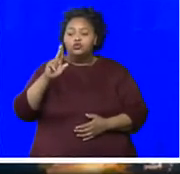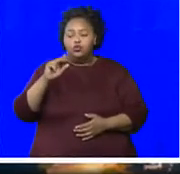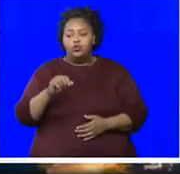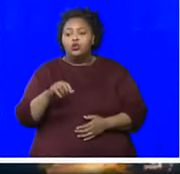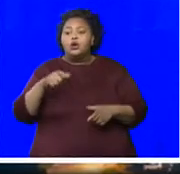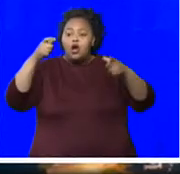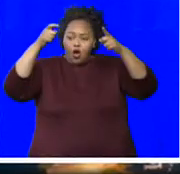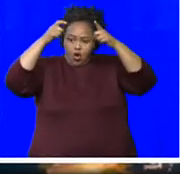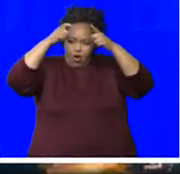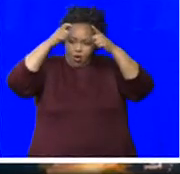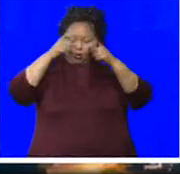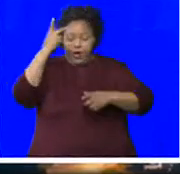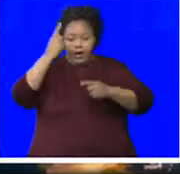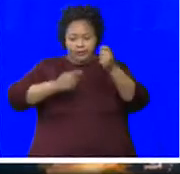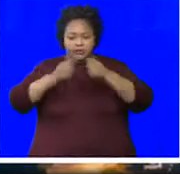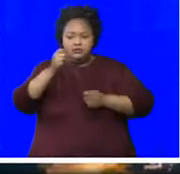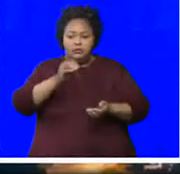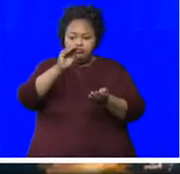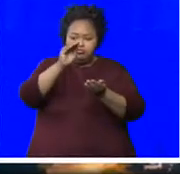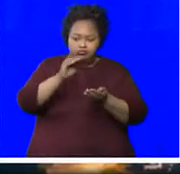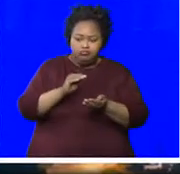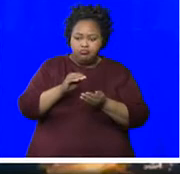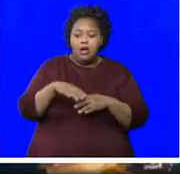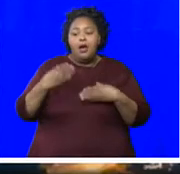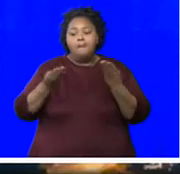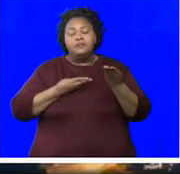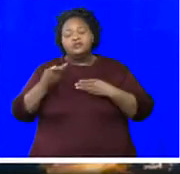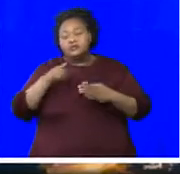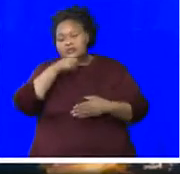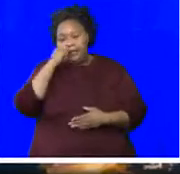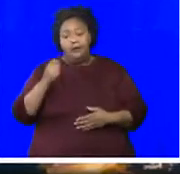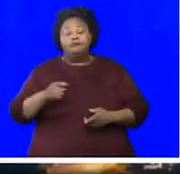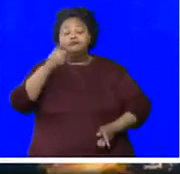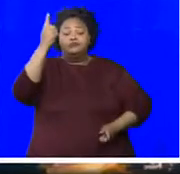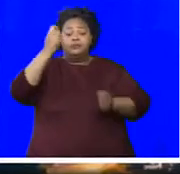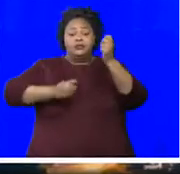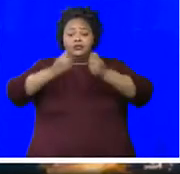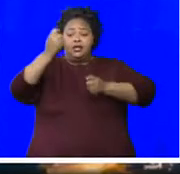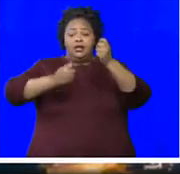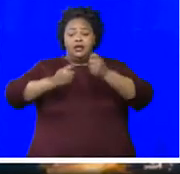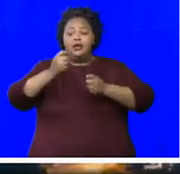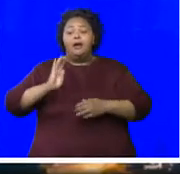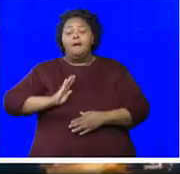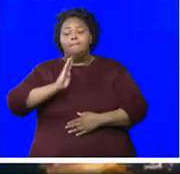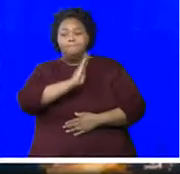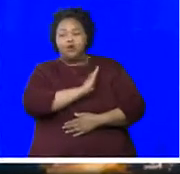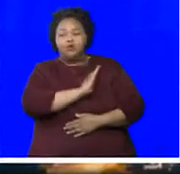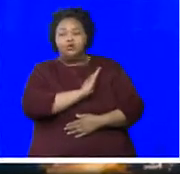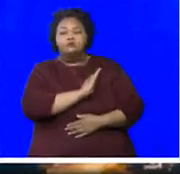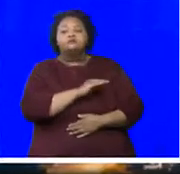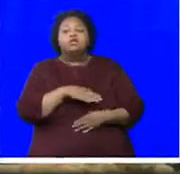lenkomo lesikola sinikete inkampani yahulumende lebukhicita nekudliwa kwelibisi kwangwane i-dairy board